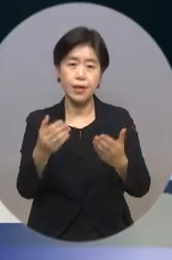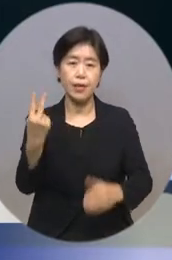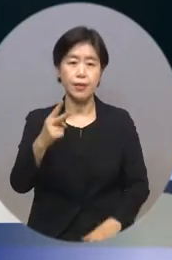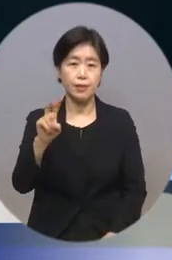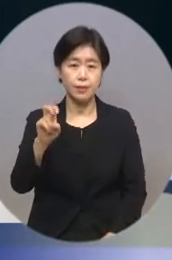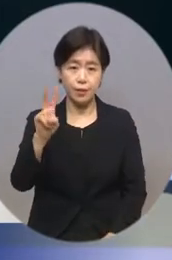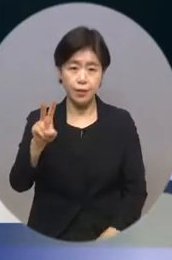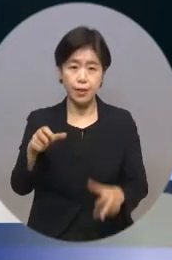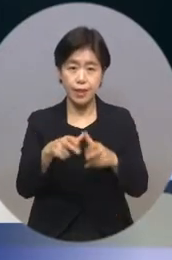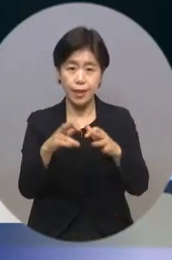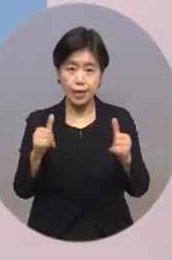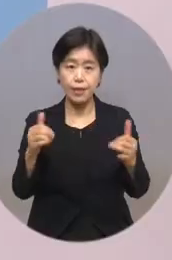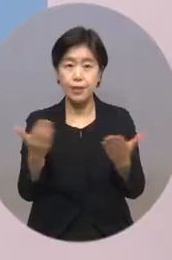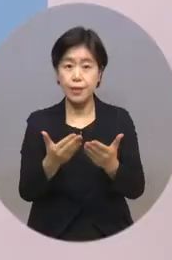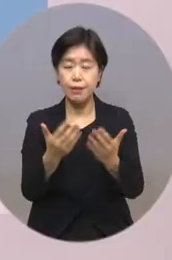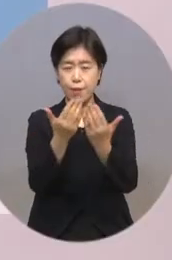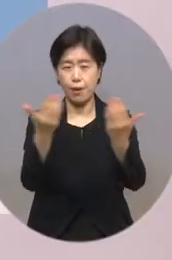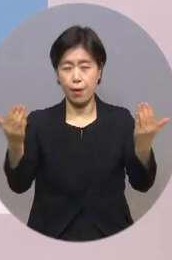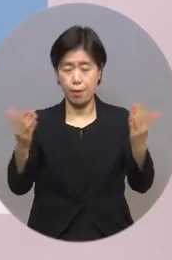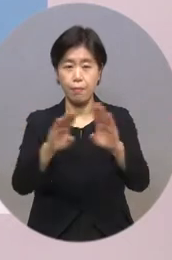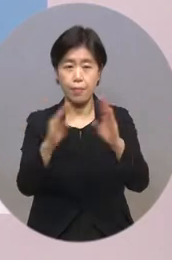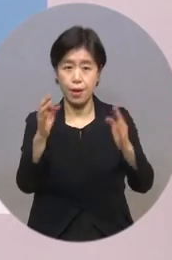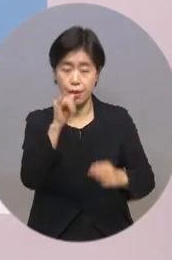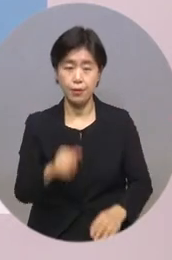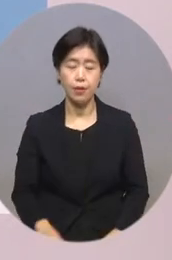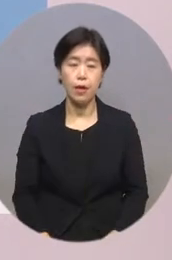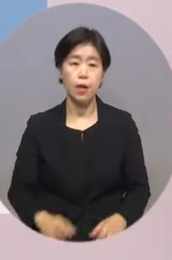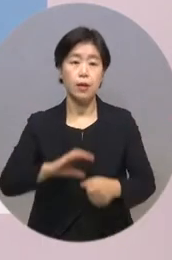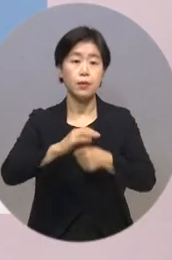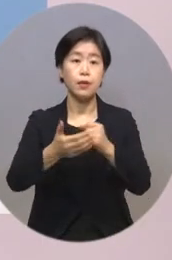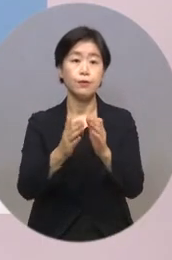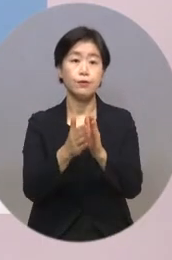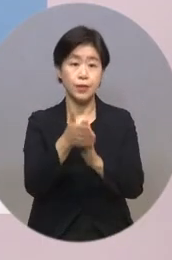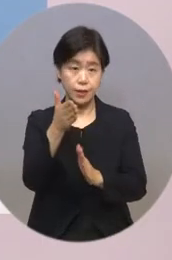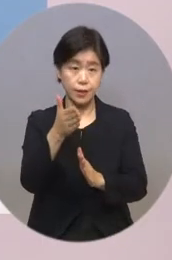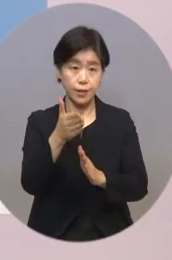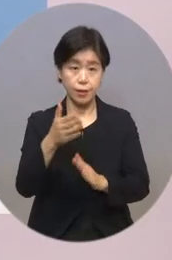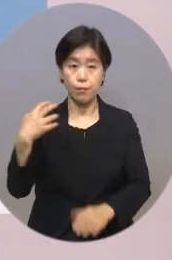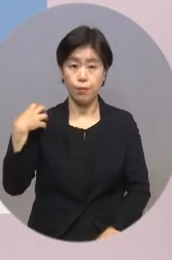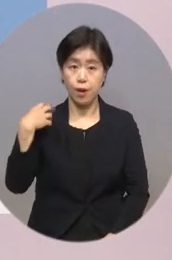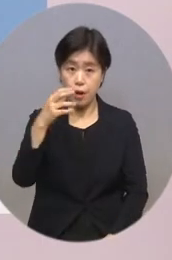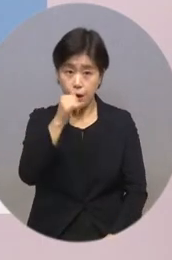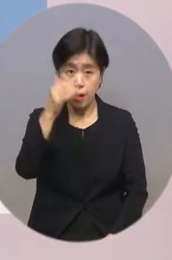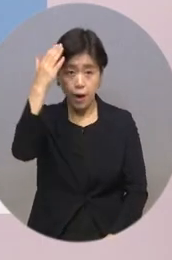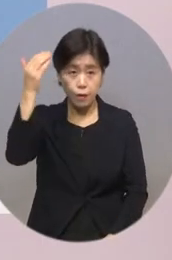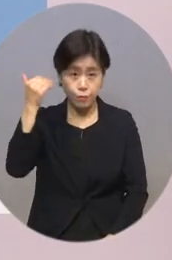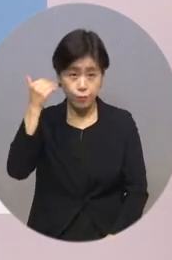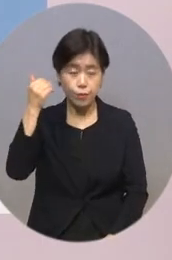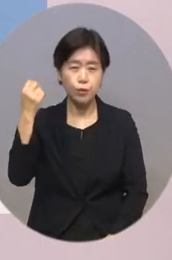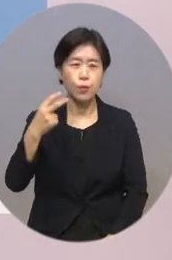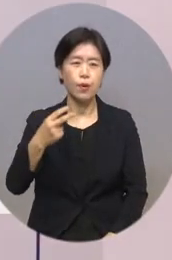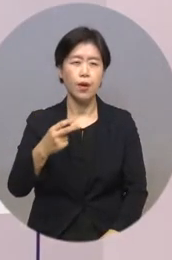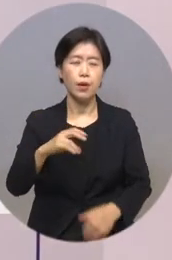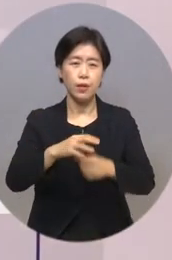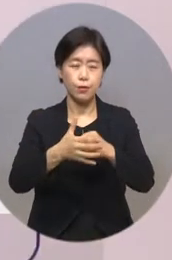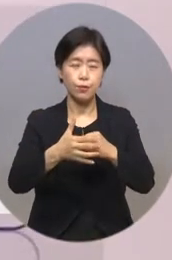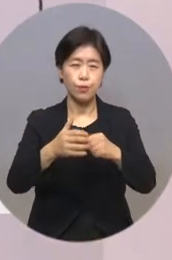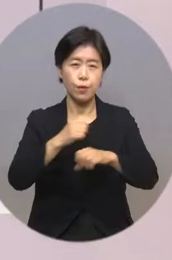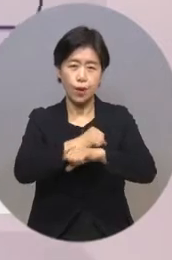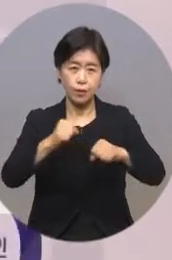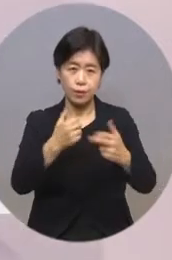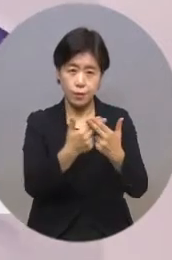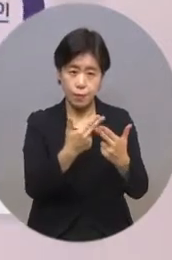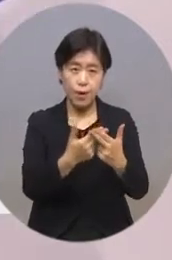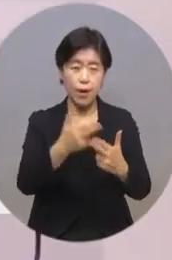개막했습니다 대구시가 주최하고 한국 장애인 복지관 옆에 대구광역시 법회 와 한국장애인고용공단